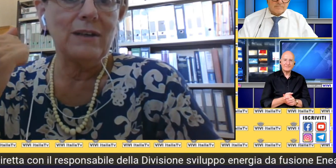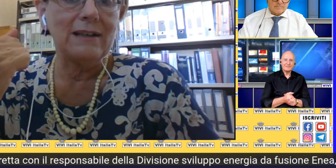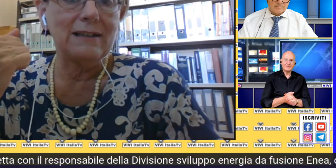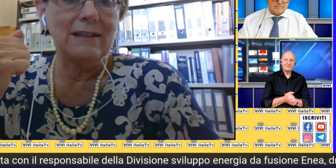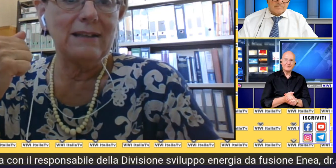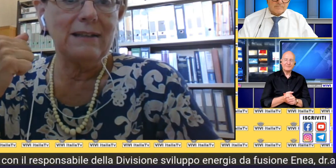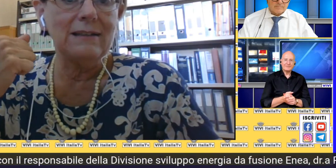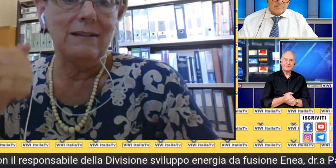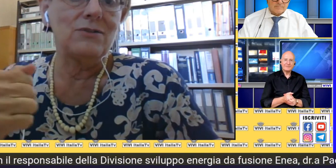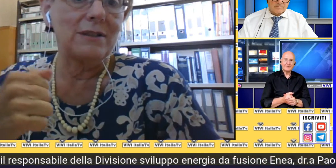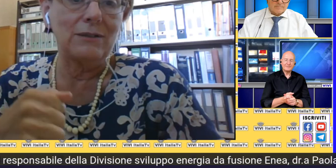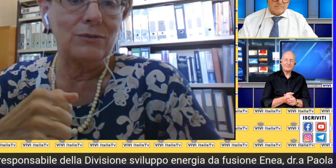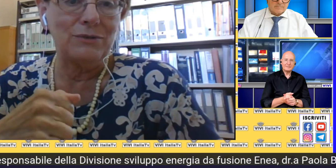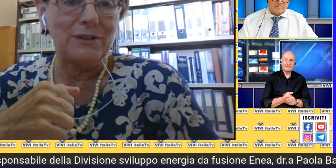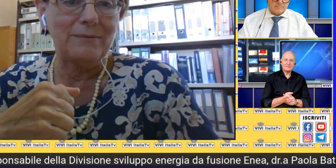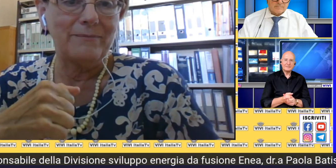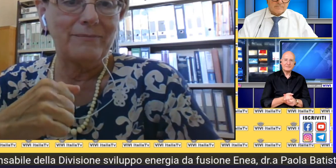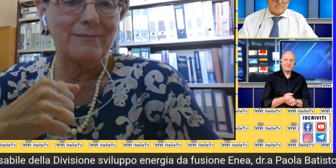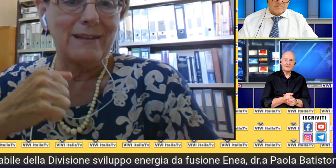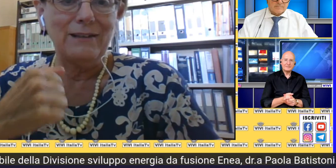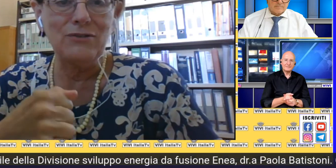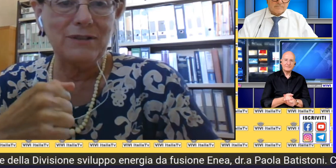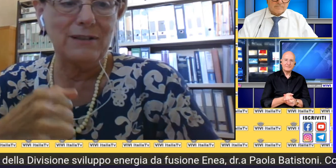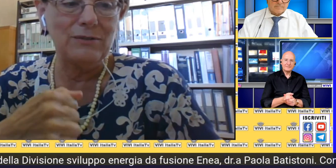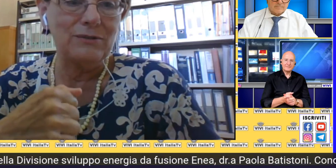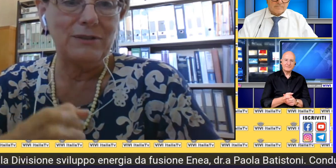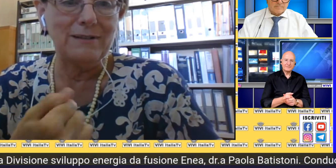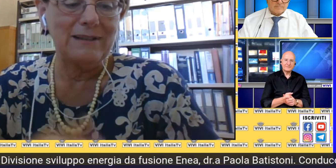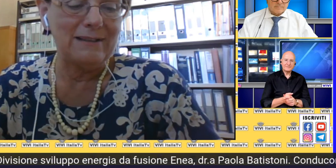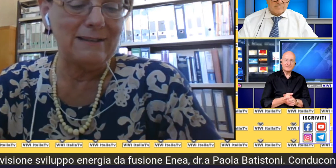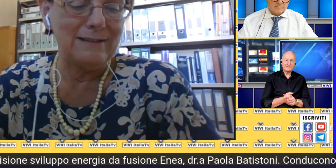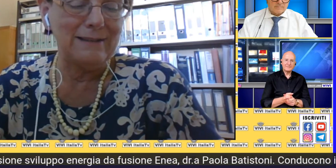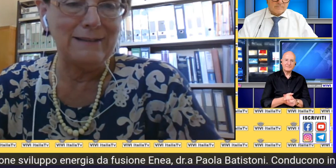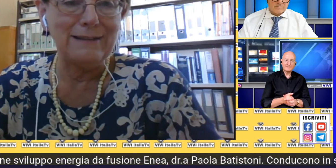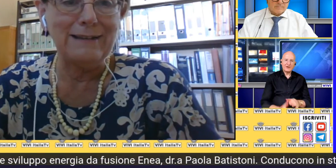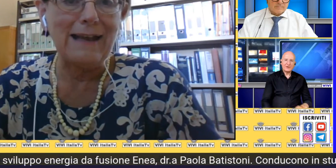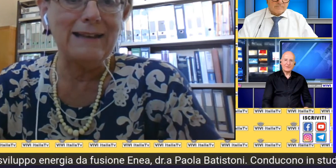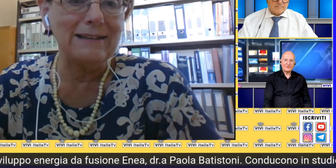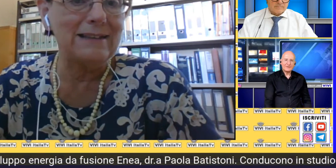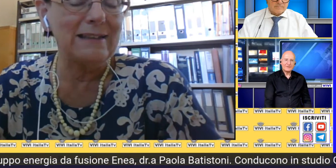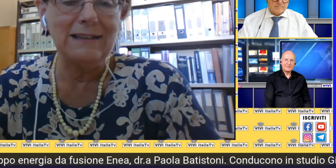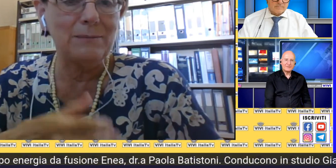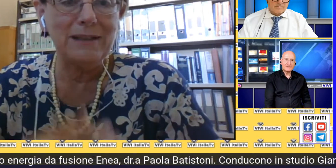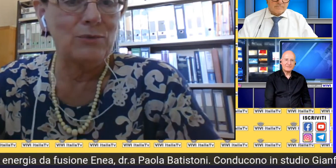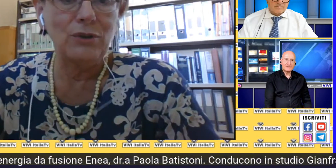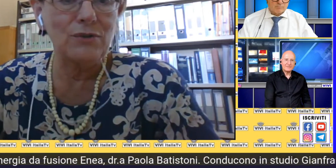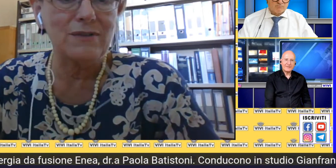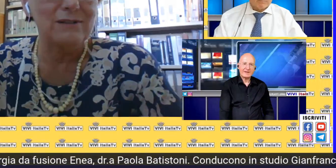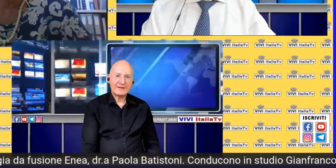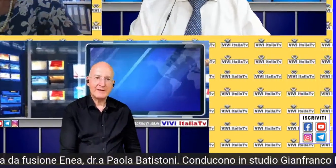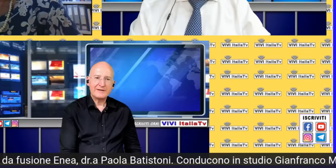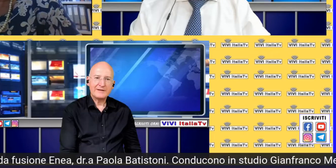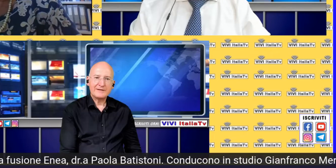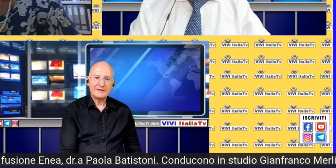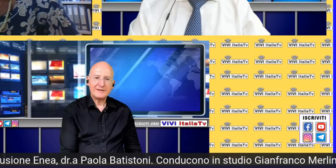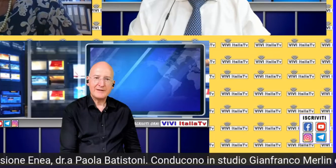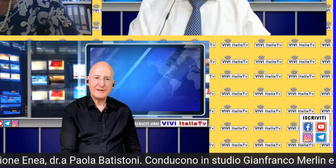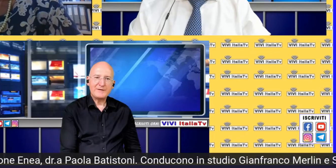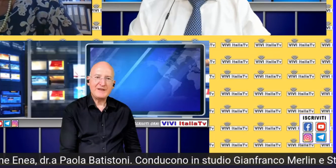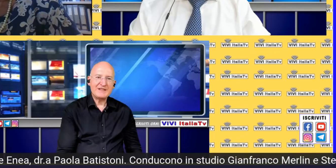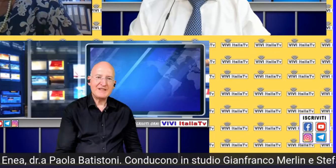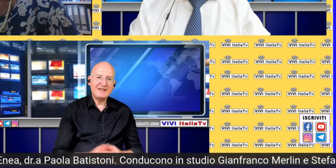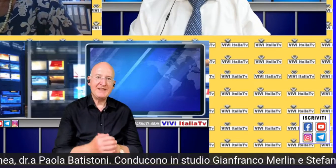oggi sono anche i ricercatori. I ricercatori, anche in Italia abbiamo grosse